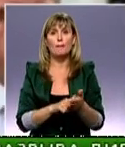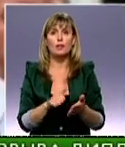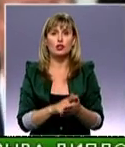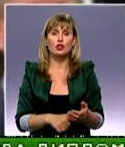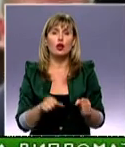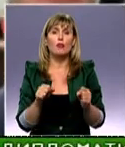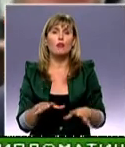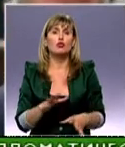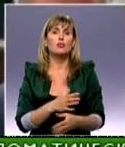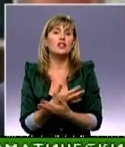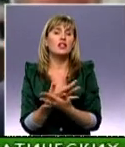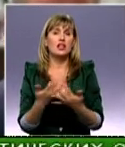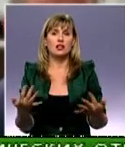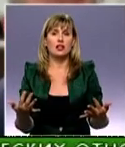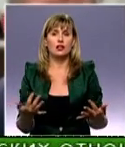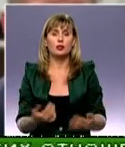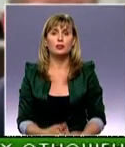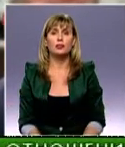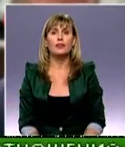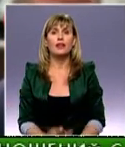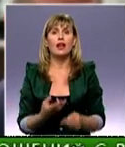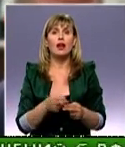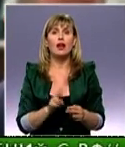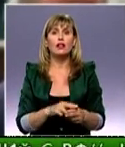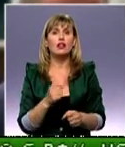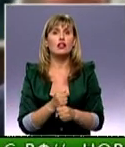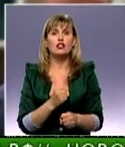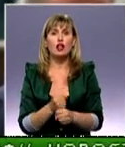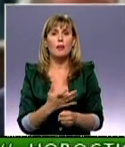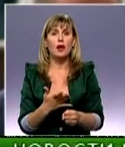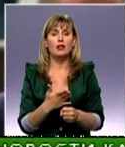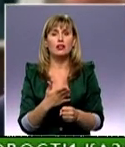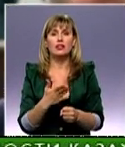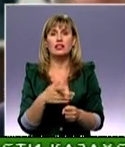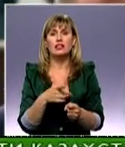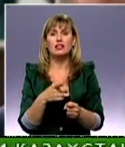здесь может быть несколько. Это не срабатывание стрелки,